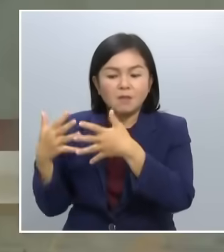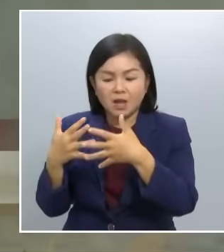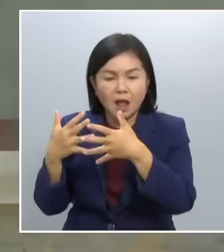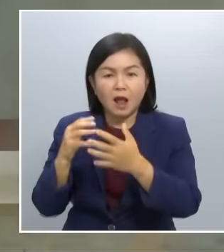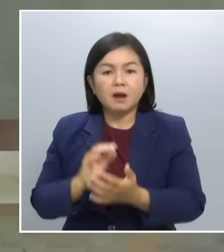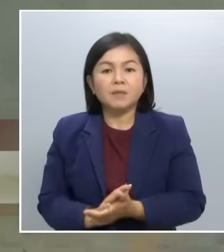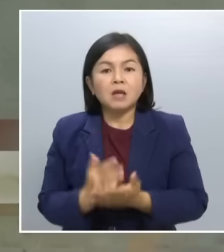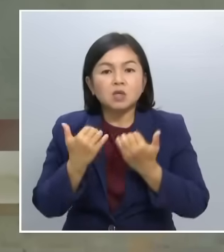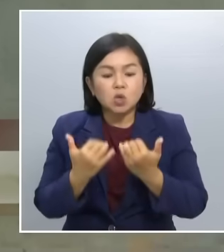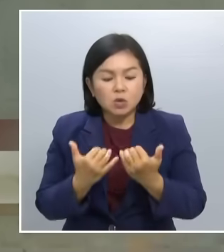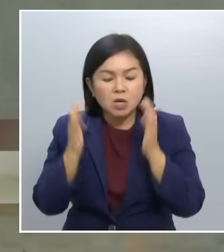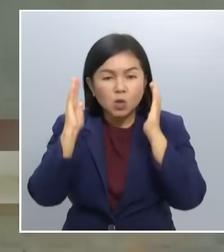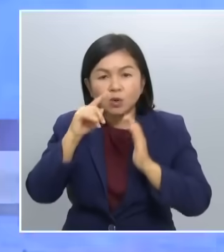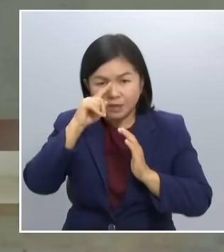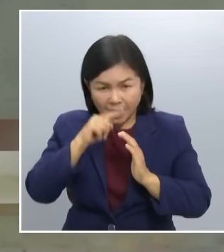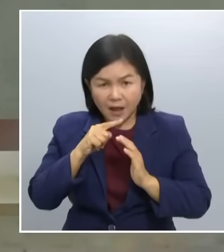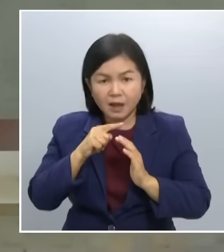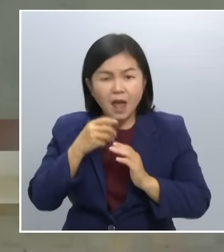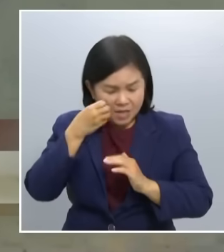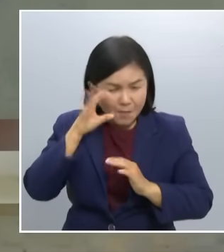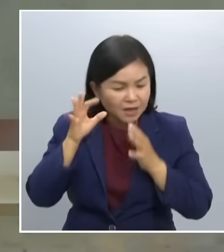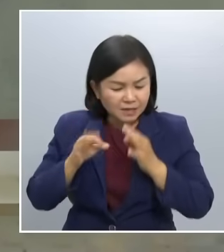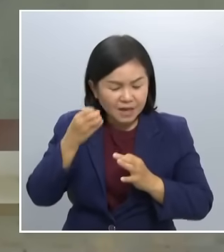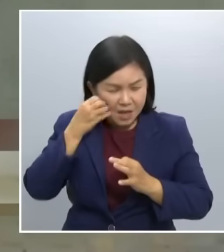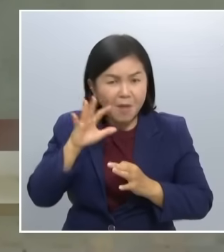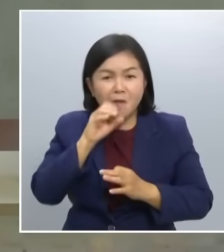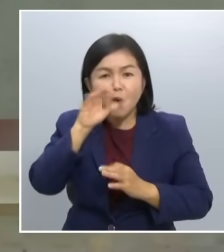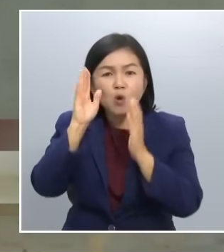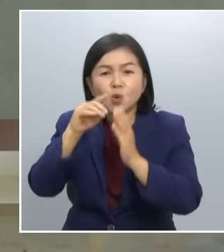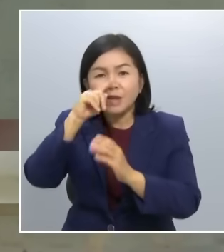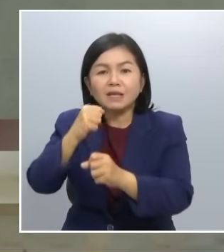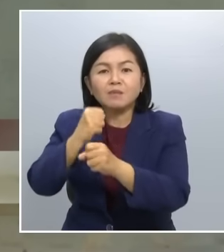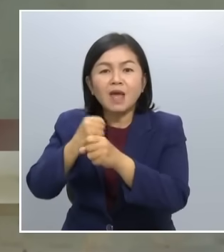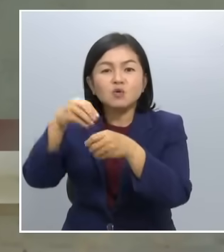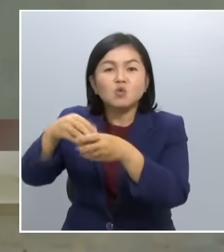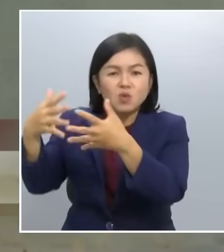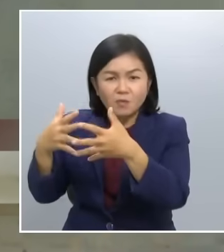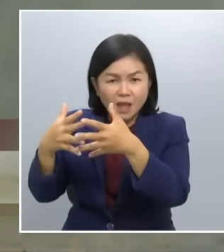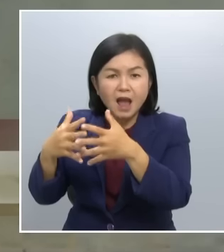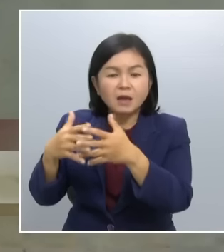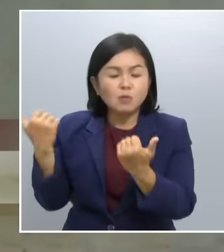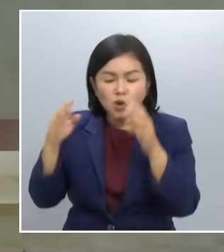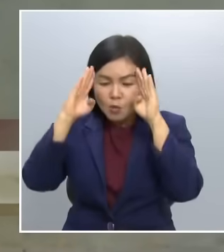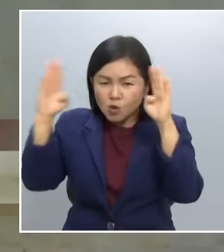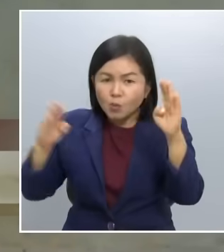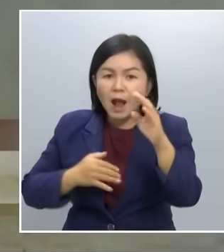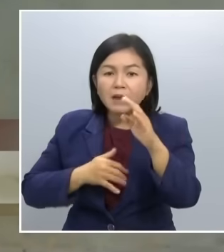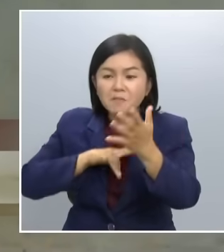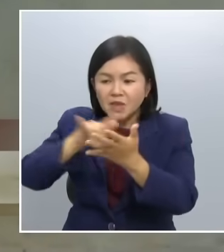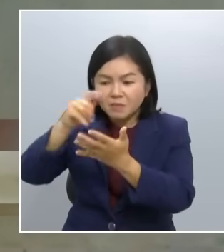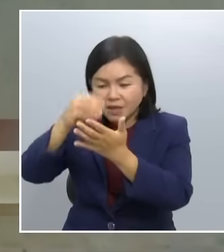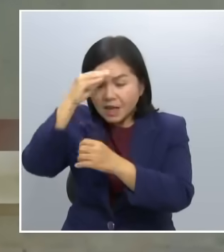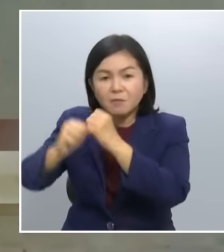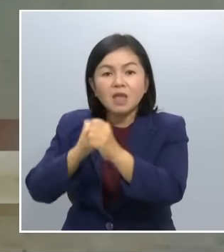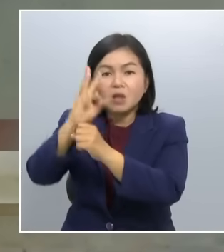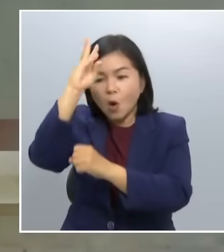เรื่องชวนคนไทยกลับประเทศเนี่ยตน ค่ะนายกเศรษฐาบอกว่าตัวเองเนี่ยก็เคยเรียนอยู่อเมริกา6ปีเต็มตอนนั้นก็พยายามหาง